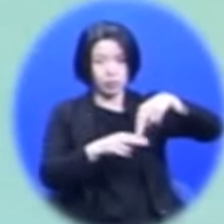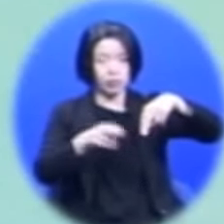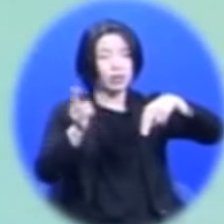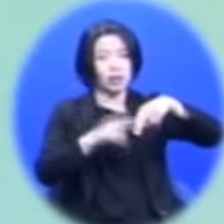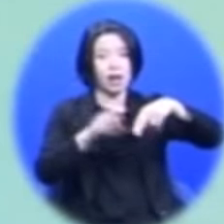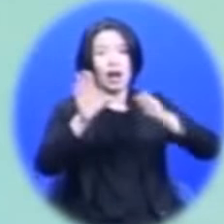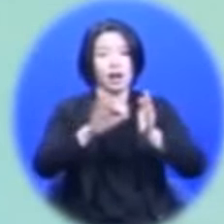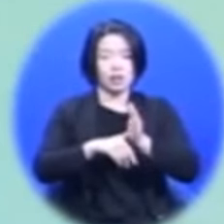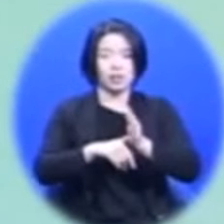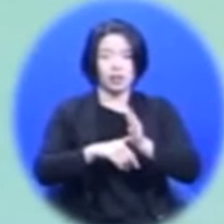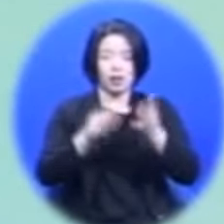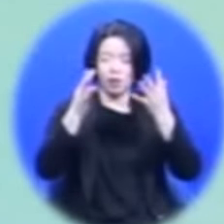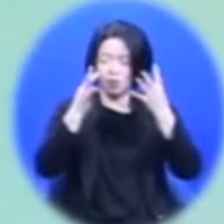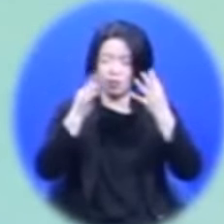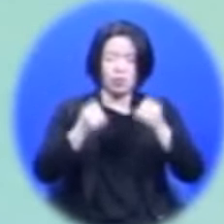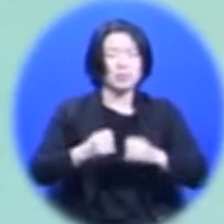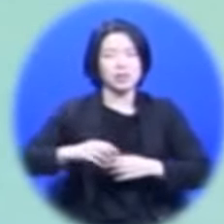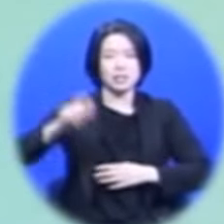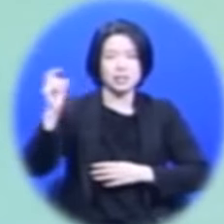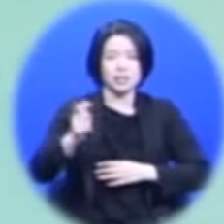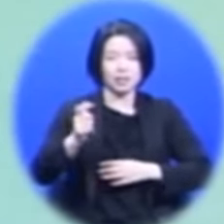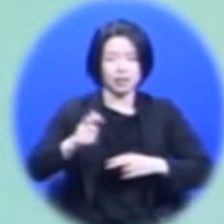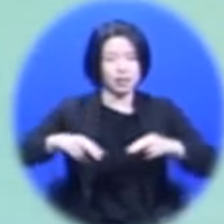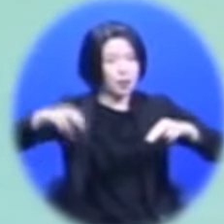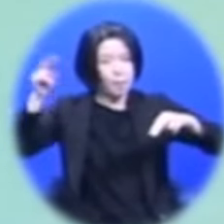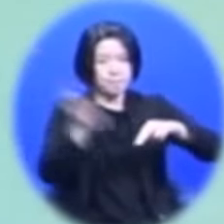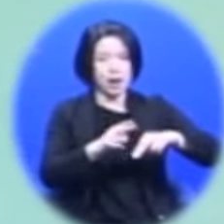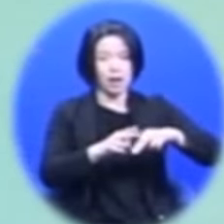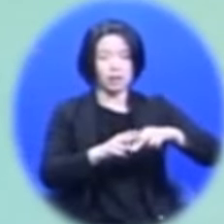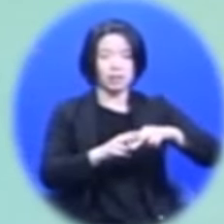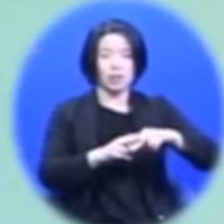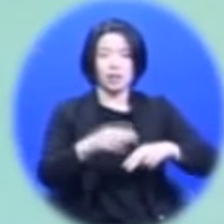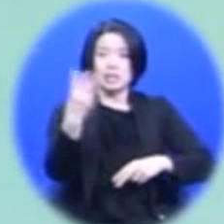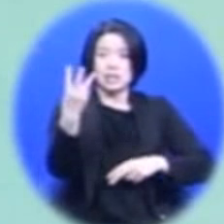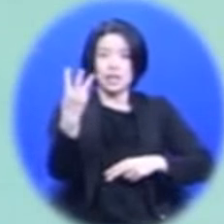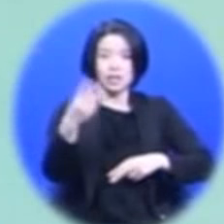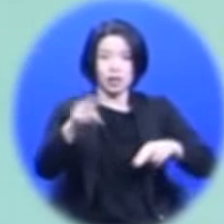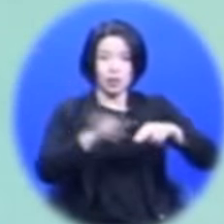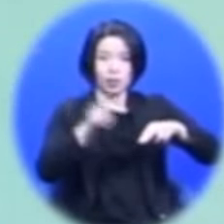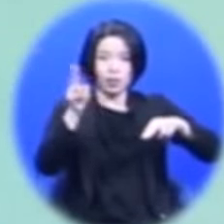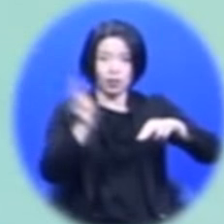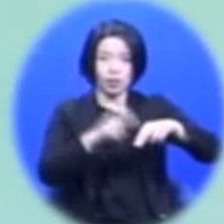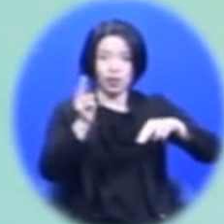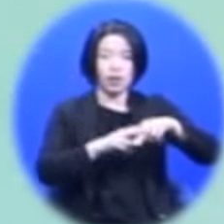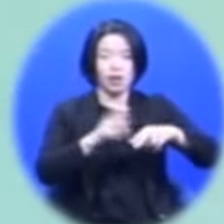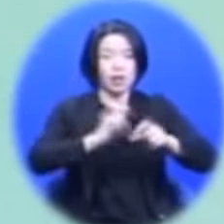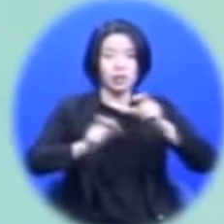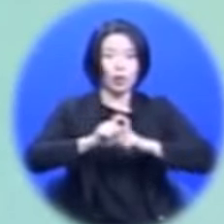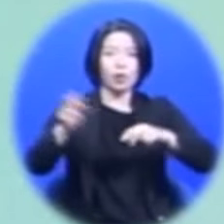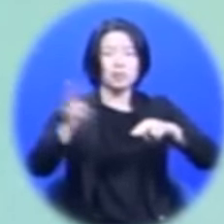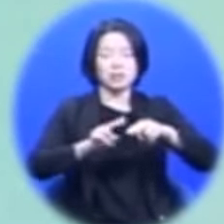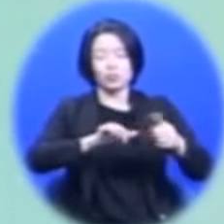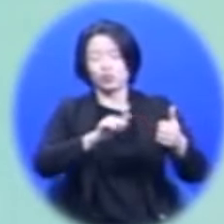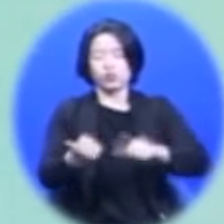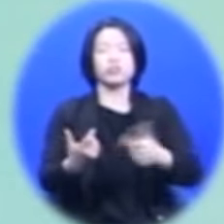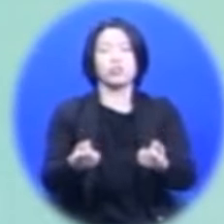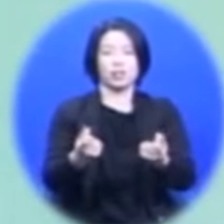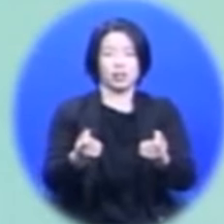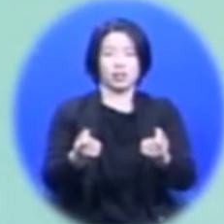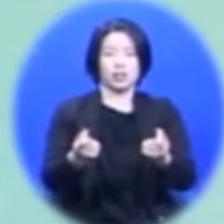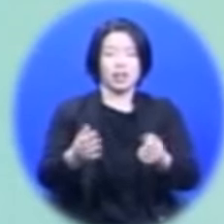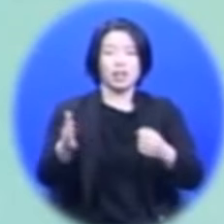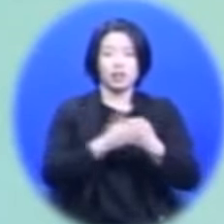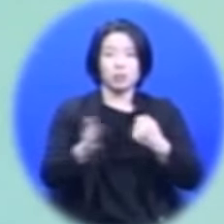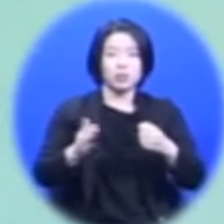때리는데 얼마나 세게 때리는지 석대를 맞으니까 더 맞으면 죽을 것 같더래.